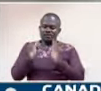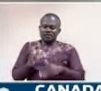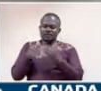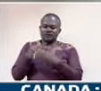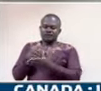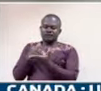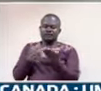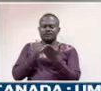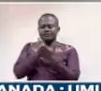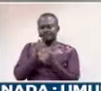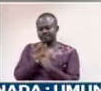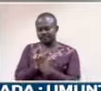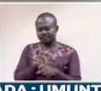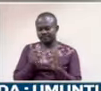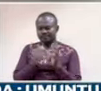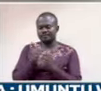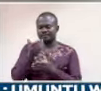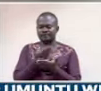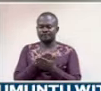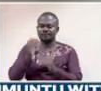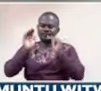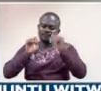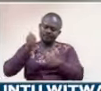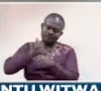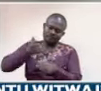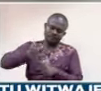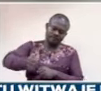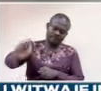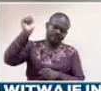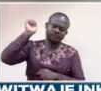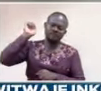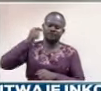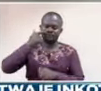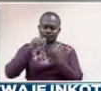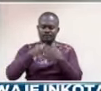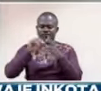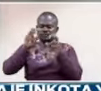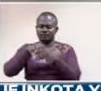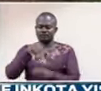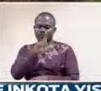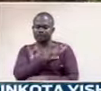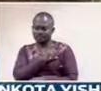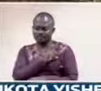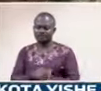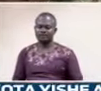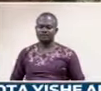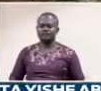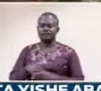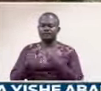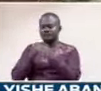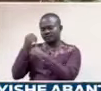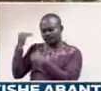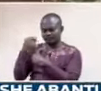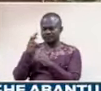buhinzi bikagera. Ariko ibi birasaba uruhare rw'abikorera ku giti cyabo babone ko harimo opportunity. Mu mwaka ushize